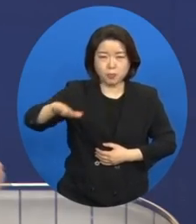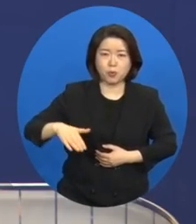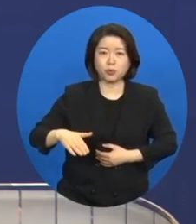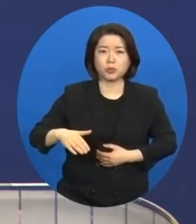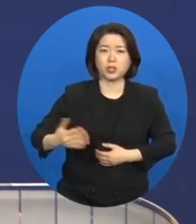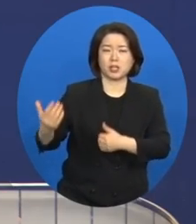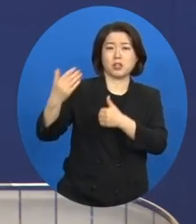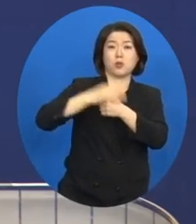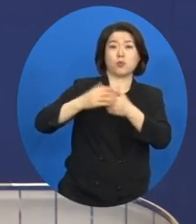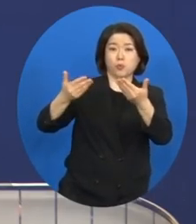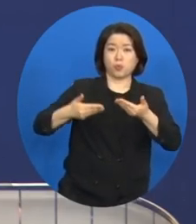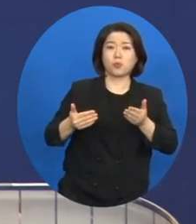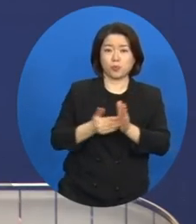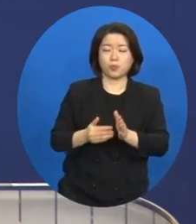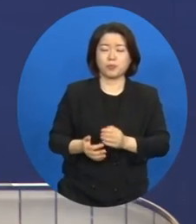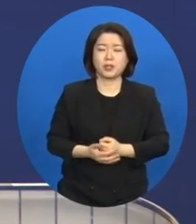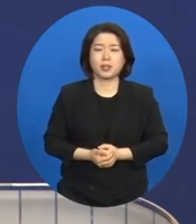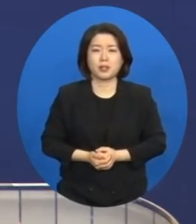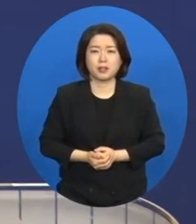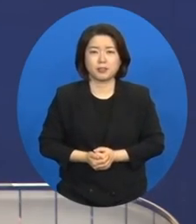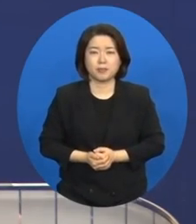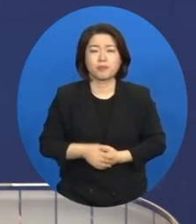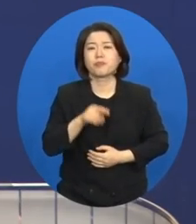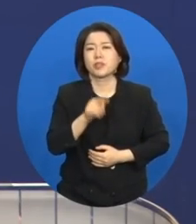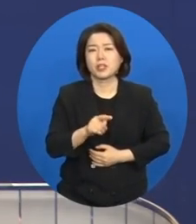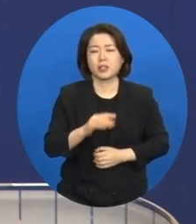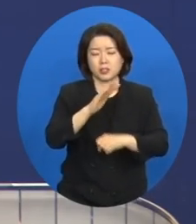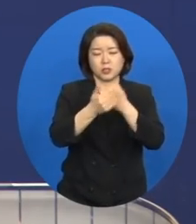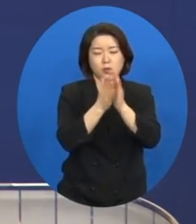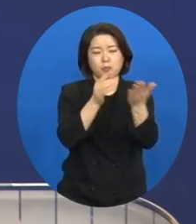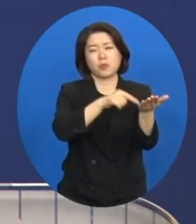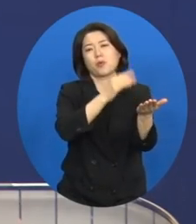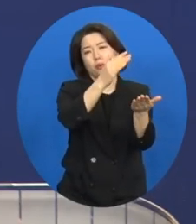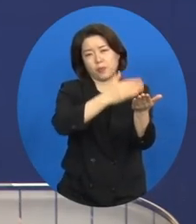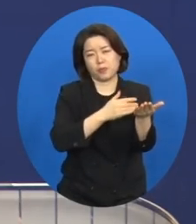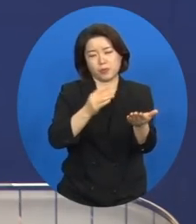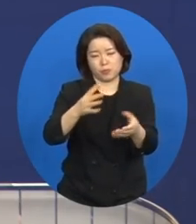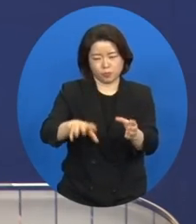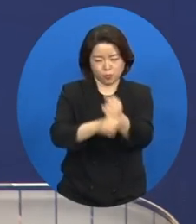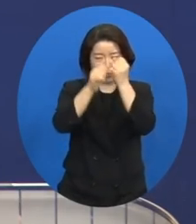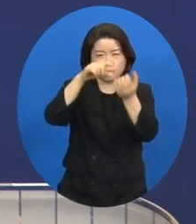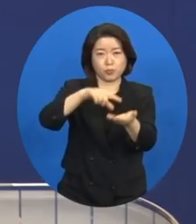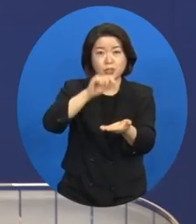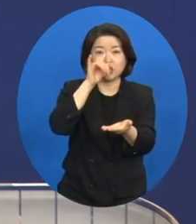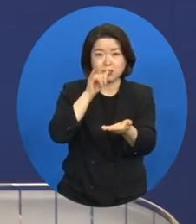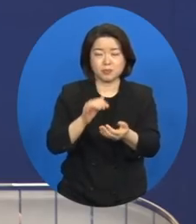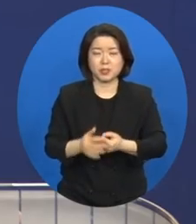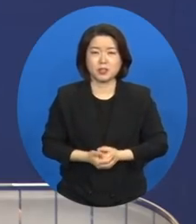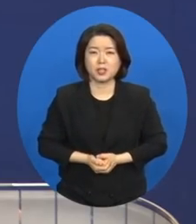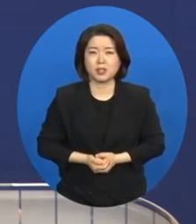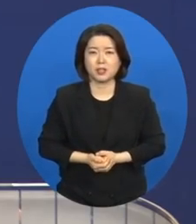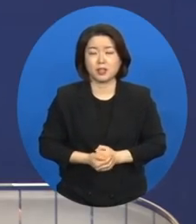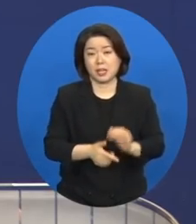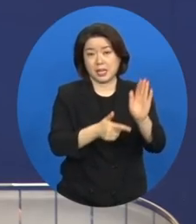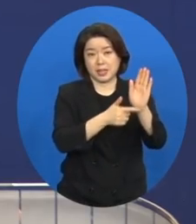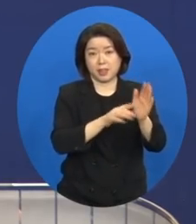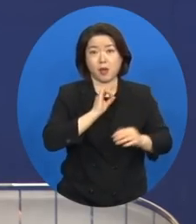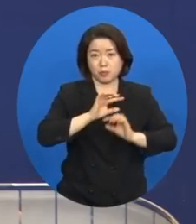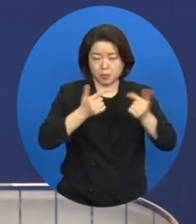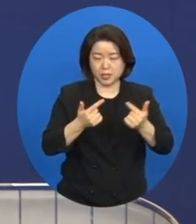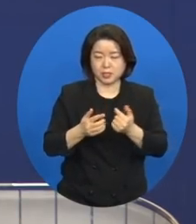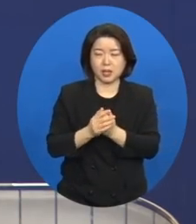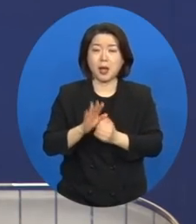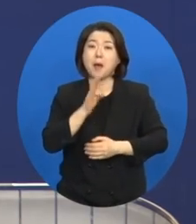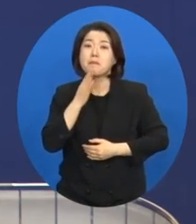모두에게 주셨다는 것입니다. 이것이 오늘 본문의 의미예요. 저는 이것이 나다네일 뿐만 아니라 빌립 뿐만